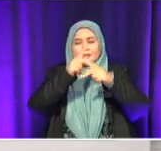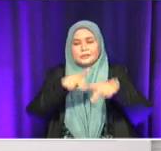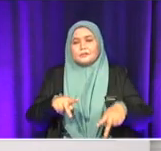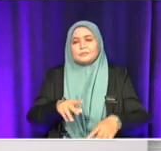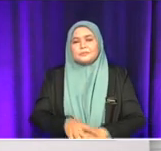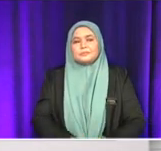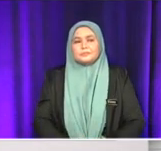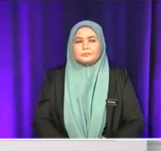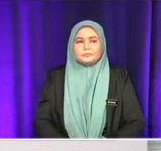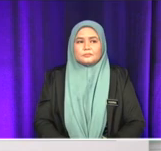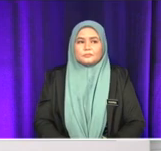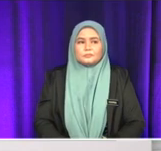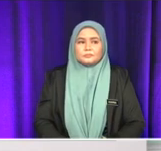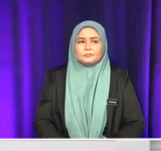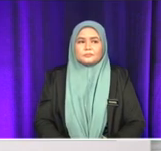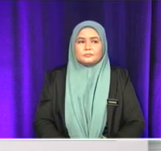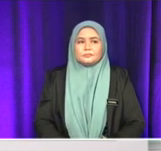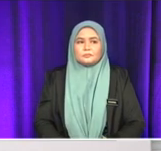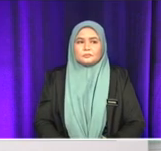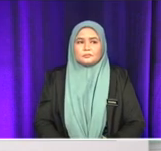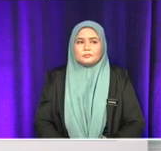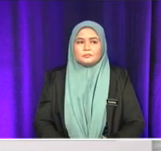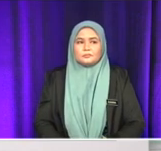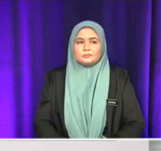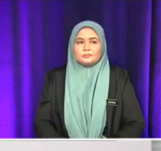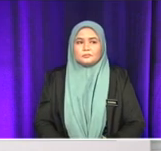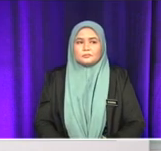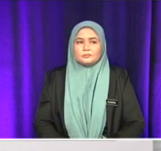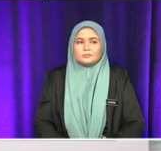oke oke Dan kita minta